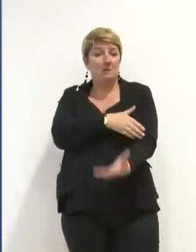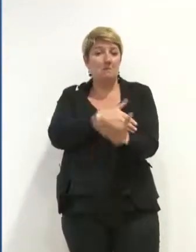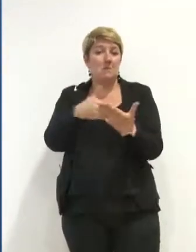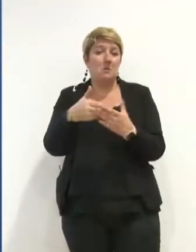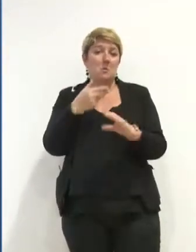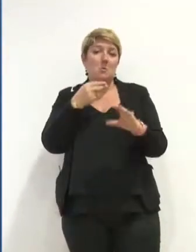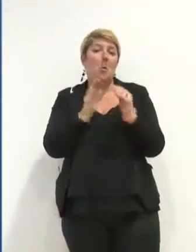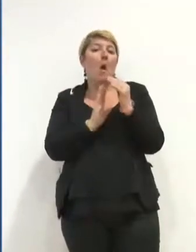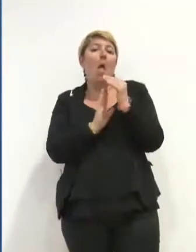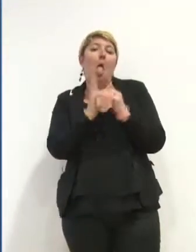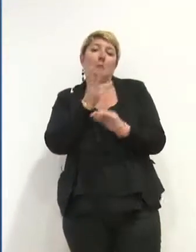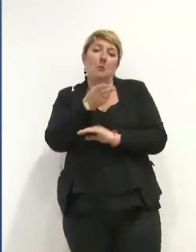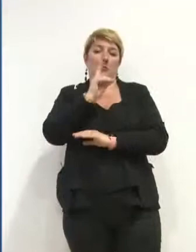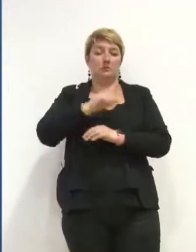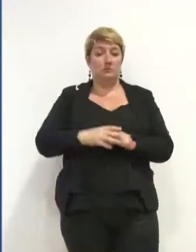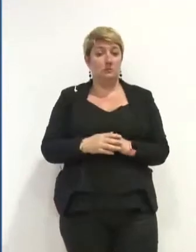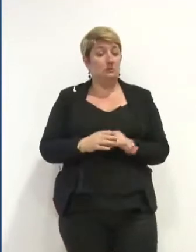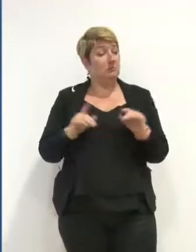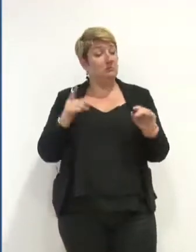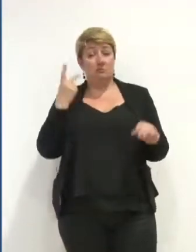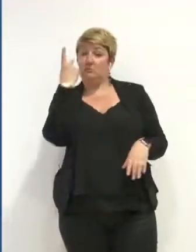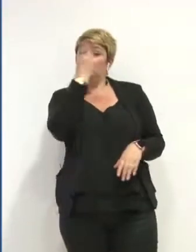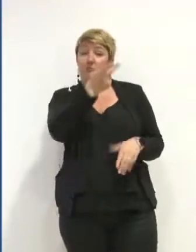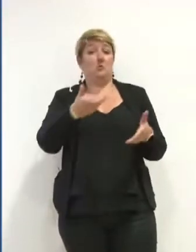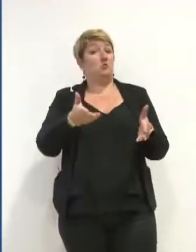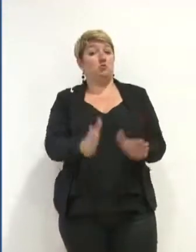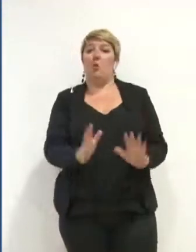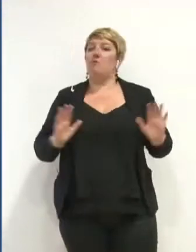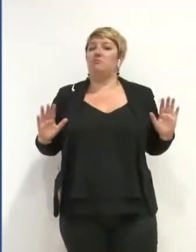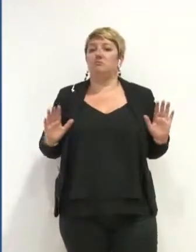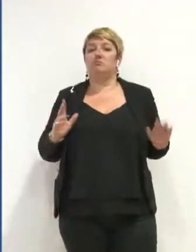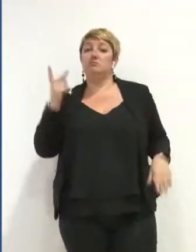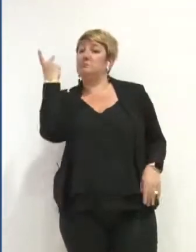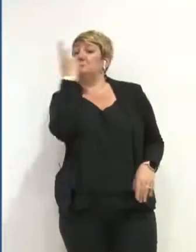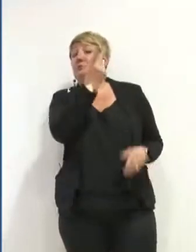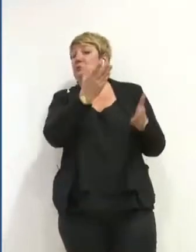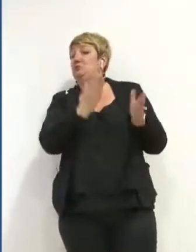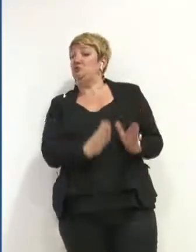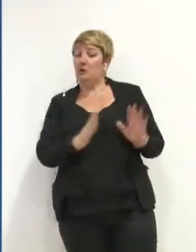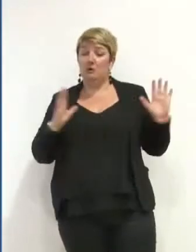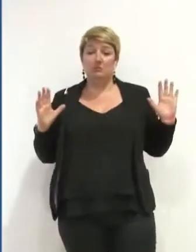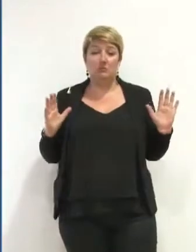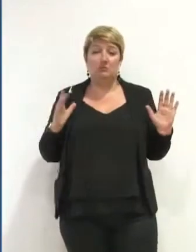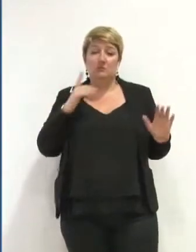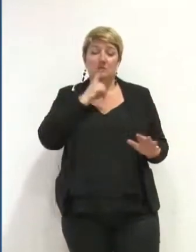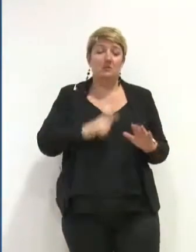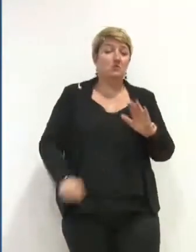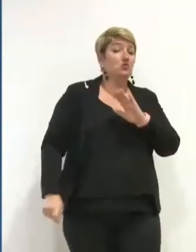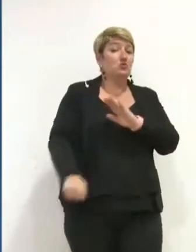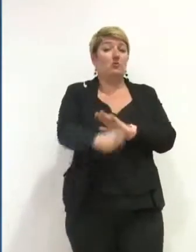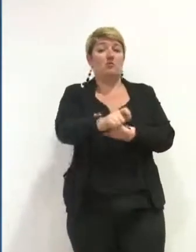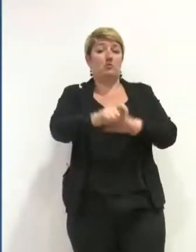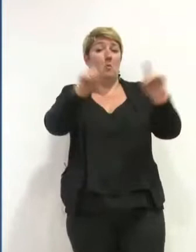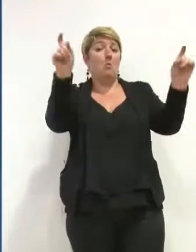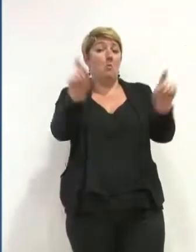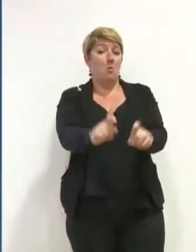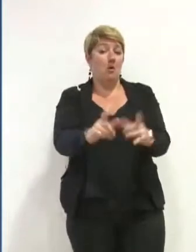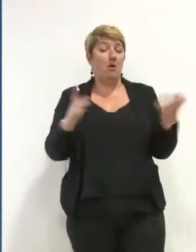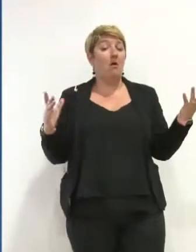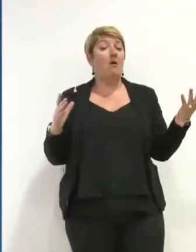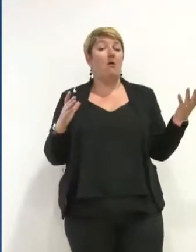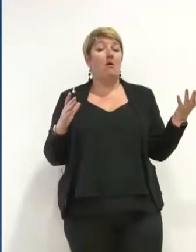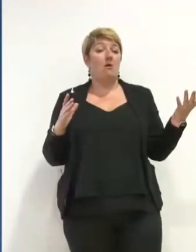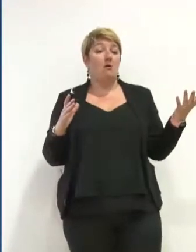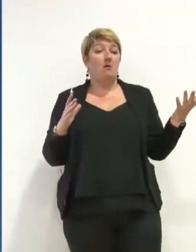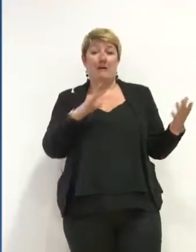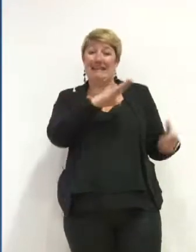d'euros. C'est un choix que vous faites. C'est un choix. Et perte de subvention en perte de subvention,